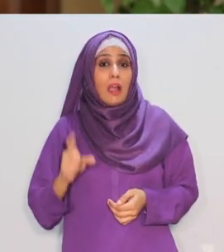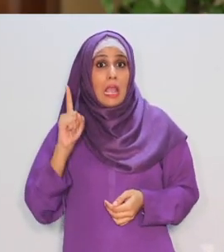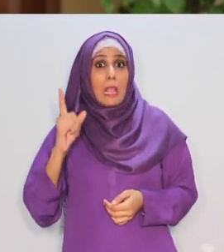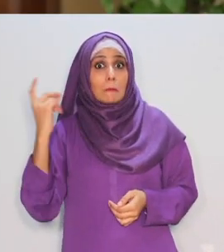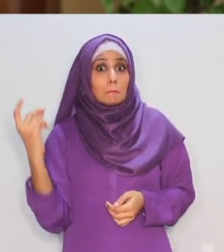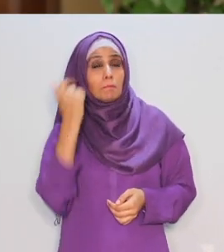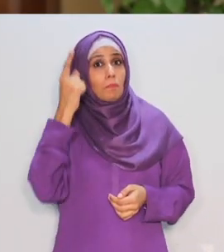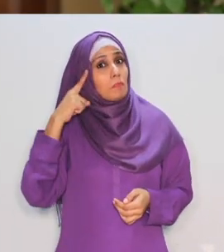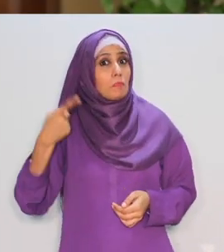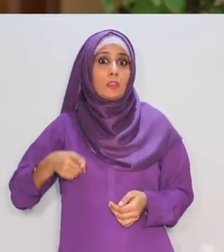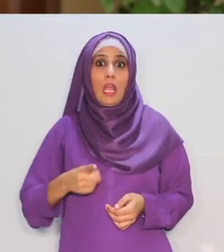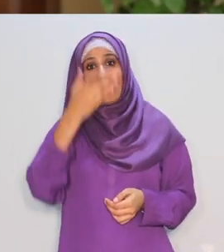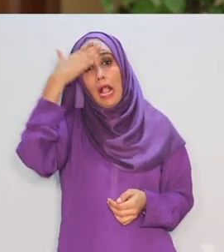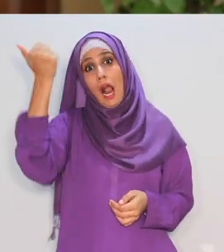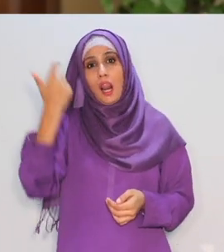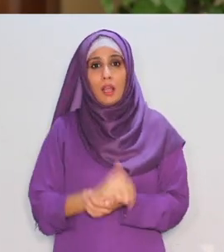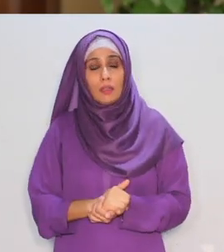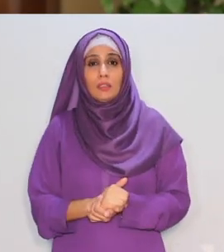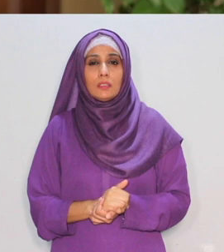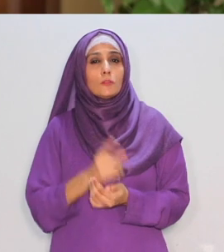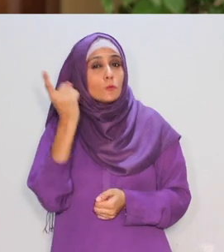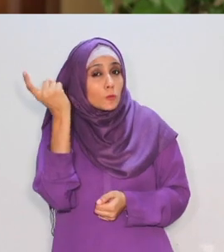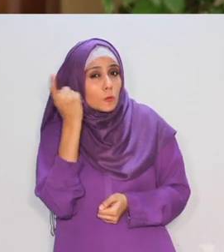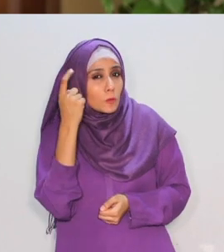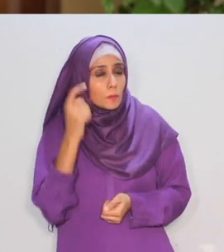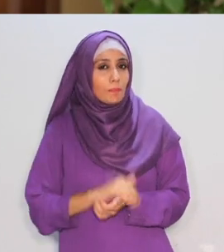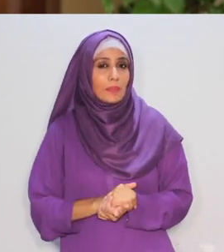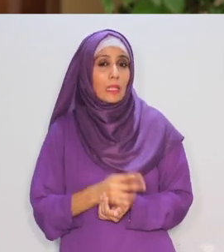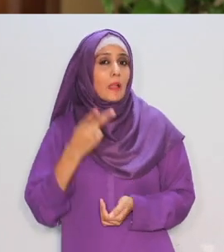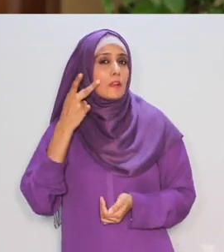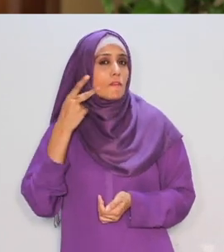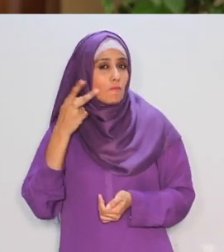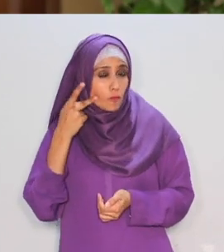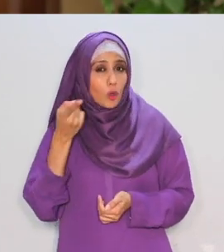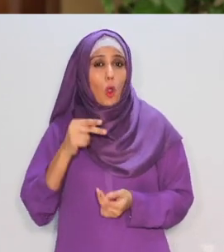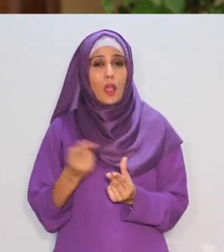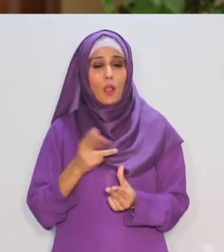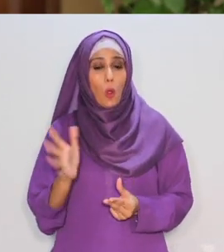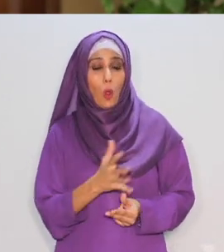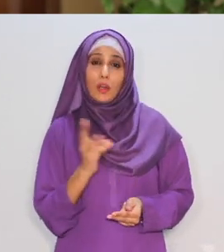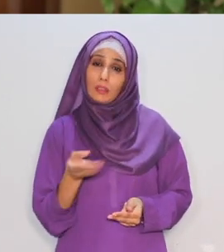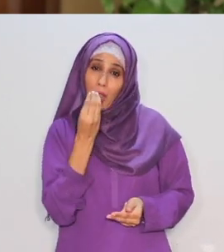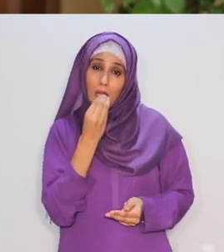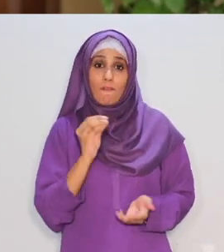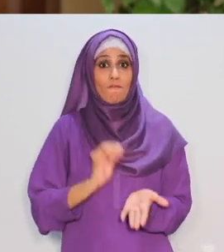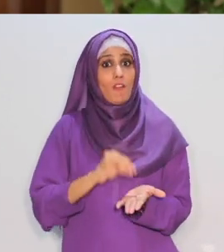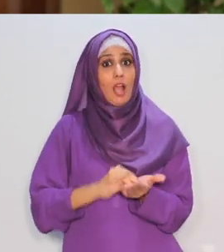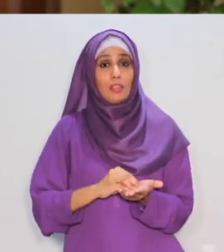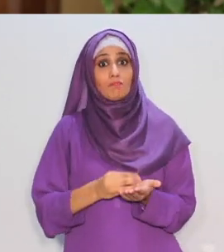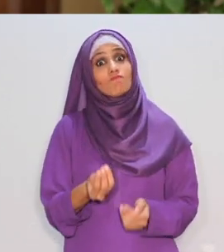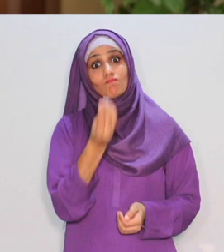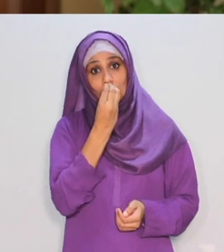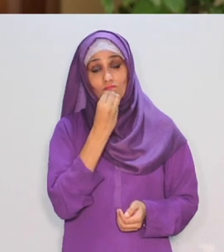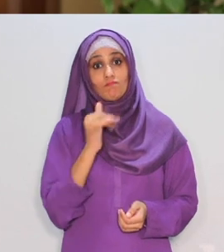हल सूझा। उसने सोचा सब्जी और फल तो बेहतरीन ग़िज़ा हैं, वो खाऊंगा